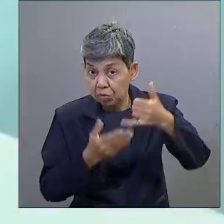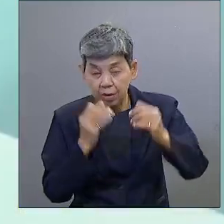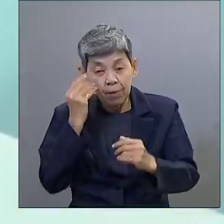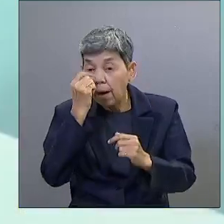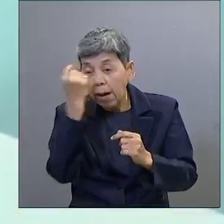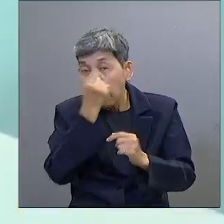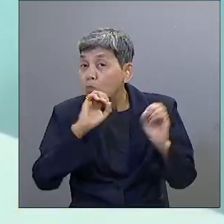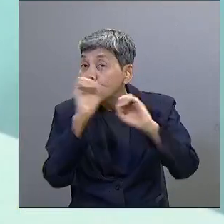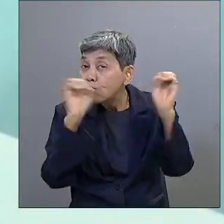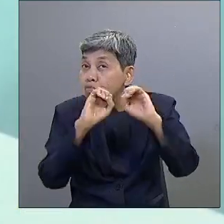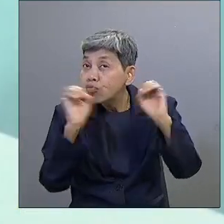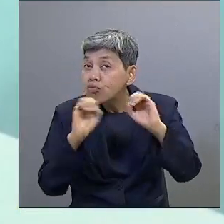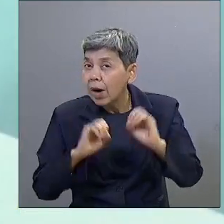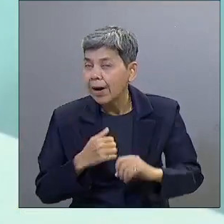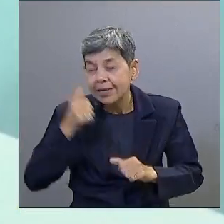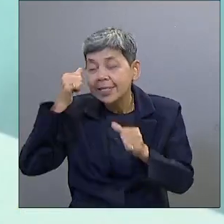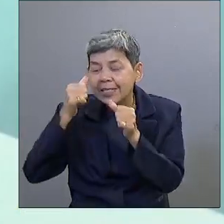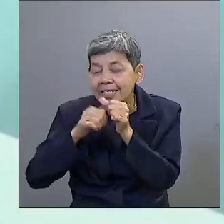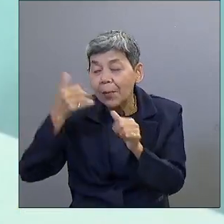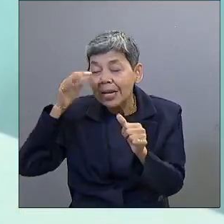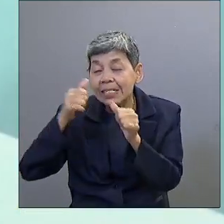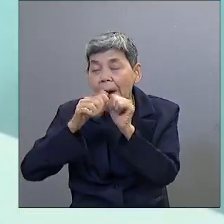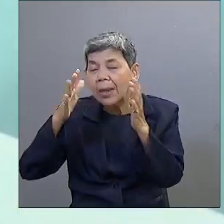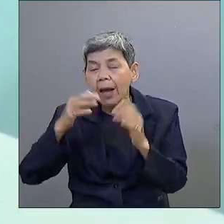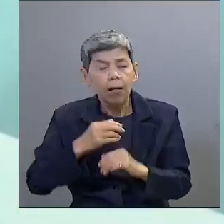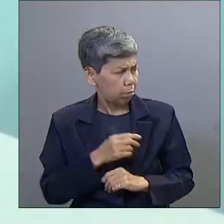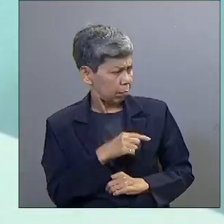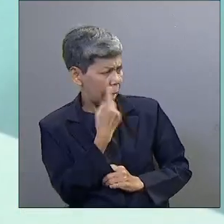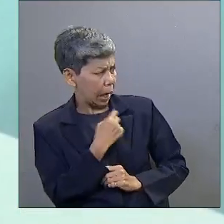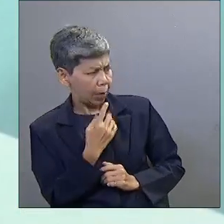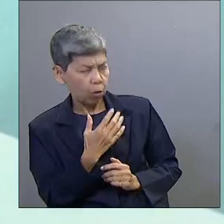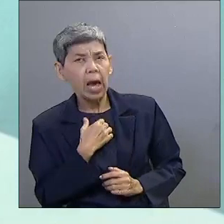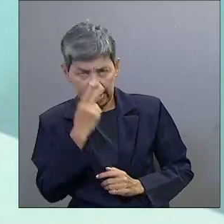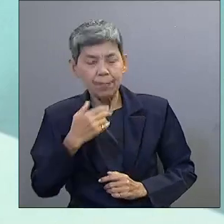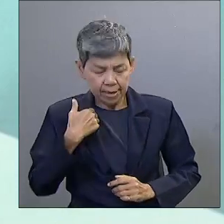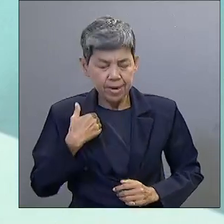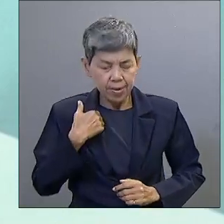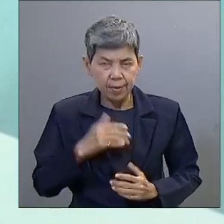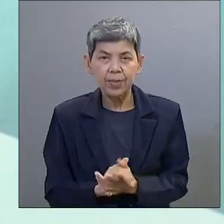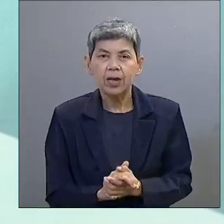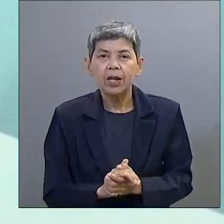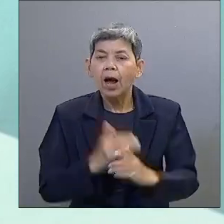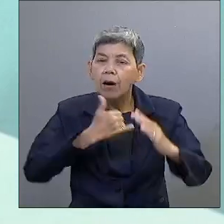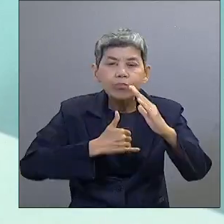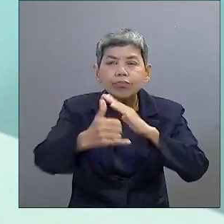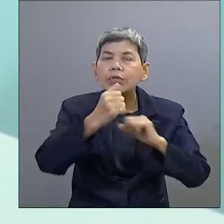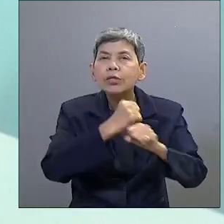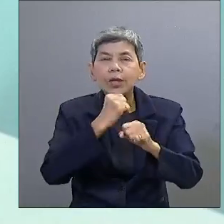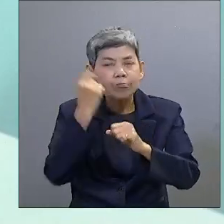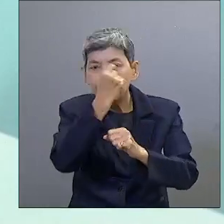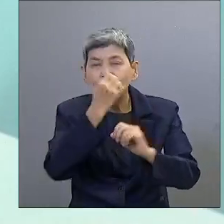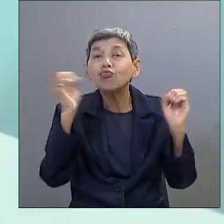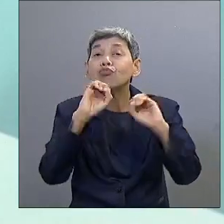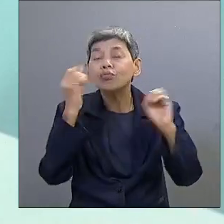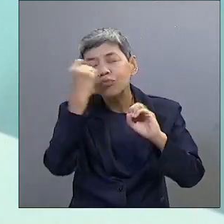แต่งหน้า ใช่ไห มไม่มีใครจำได้คือเขาเดินเลยผ่านไปเลยคุณผู้ชมเคยมีเหตุการณ์เกิดขึ้นละไปออกกองนี่แหละแล้วไม่ได้แต่งหน้าต้องไปแต่งหน้